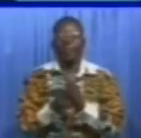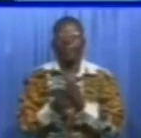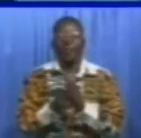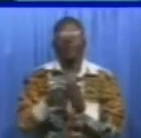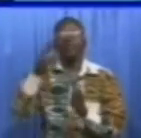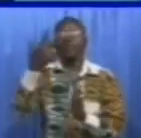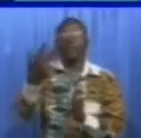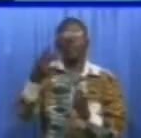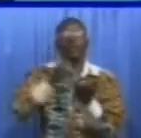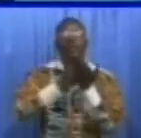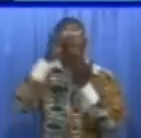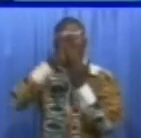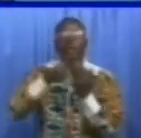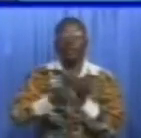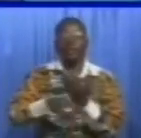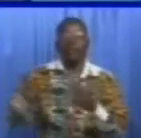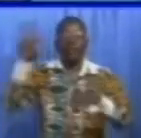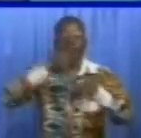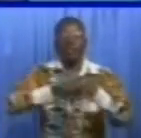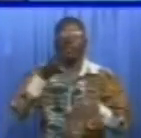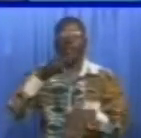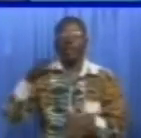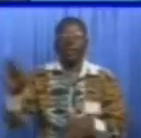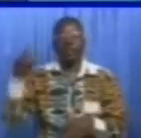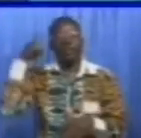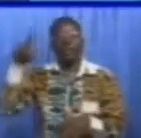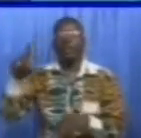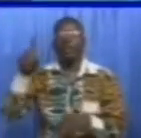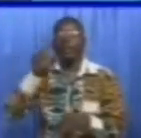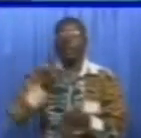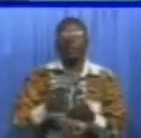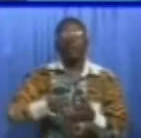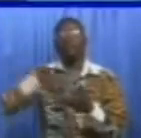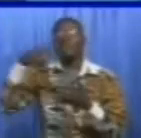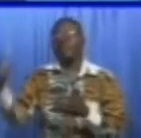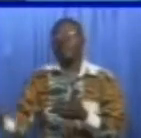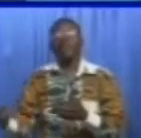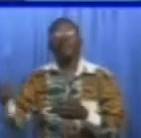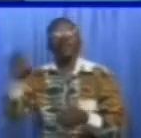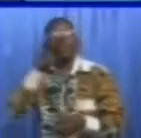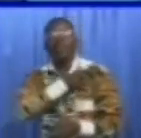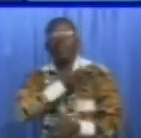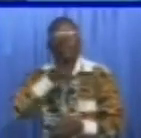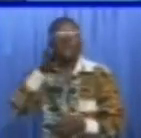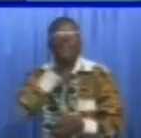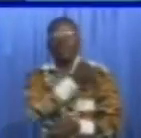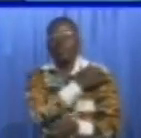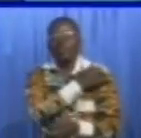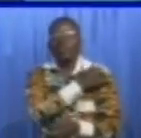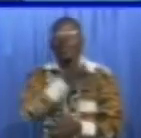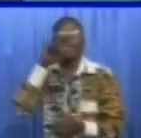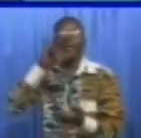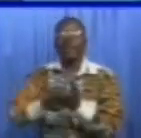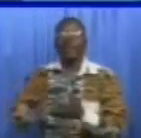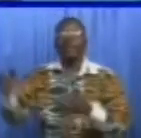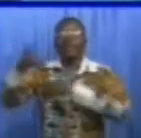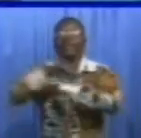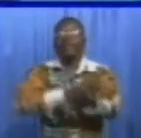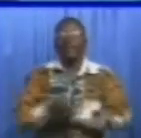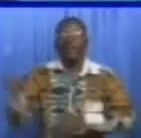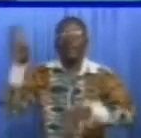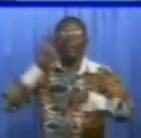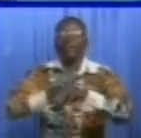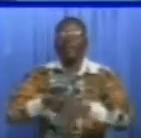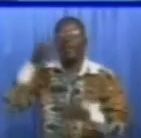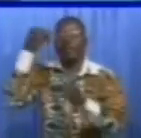Ce 3 janvier marque au Burkina Faso la commémoration de la chute du régime de Maurice Yamiogo. C'est une date qui marque la fin